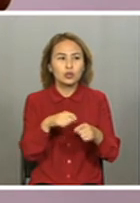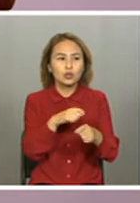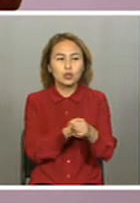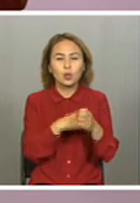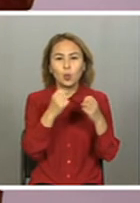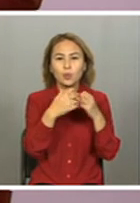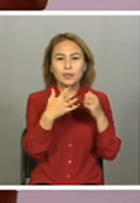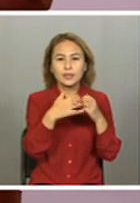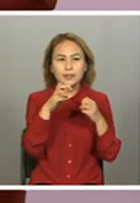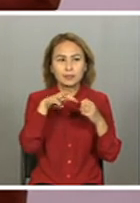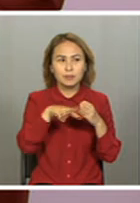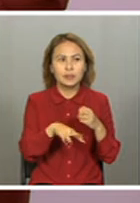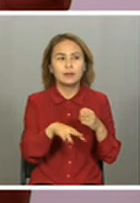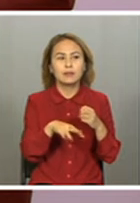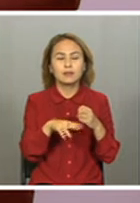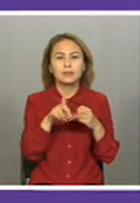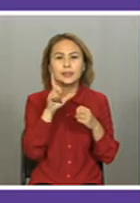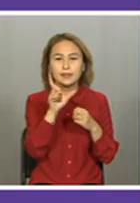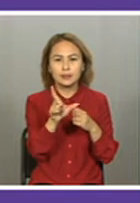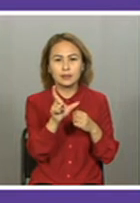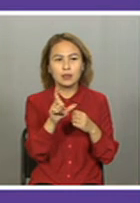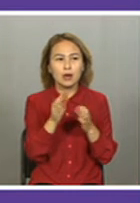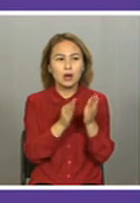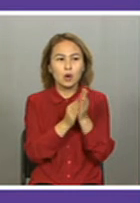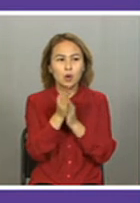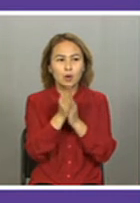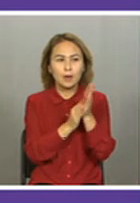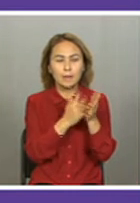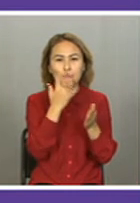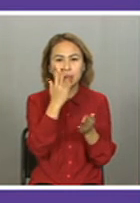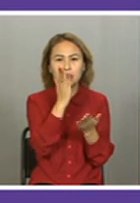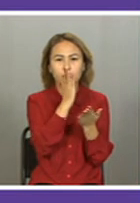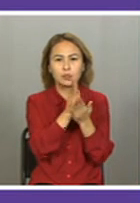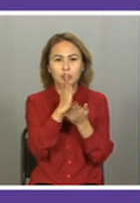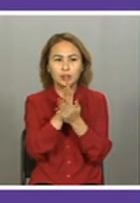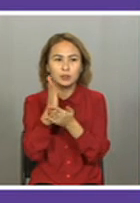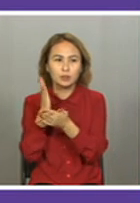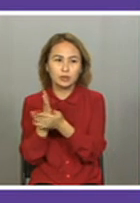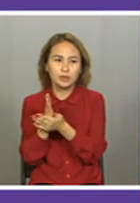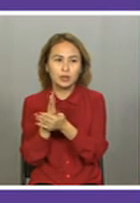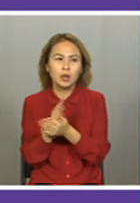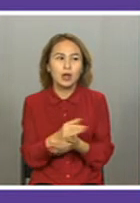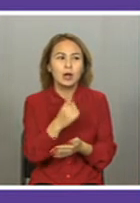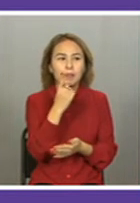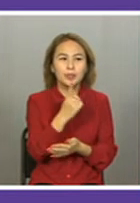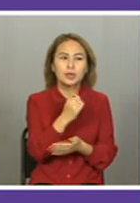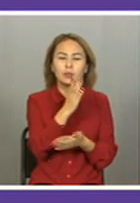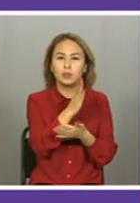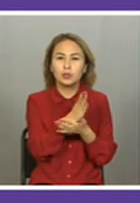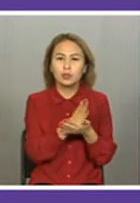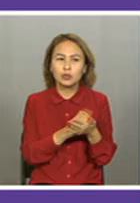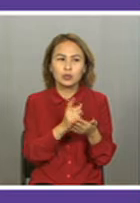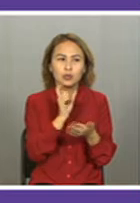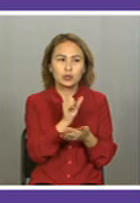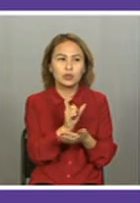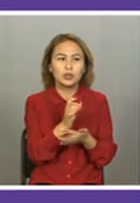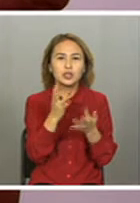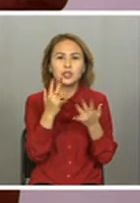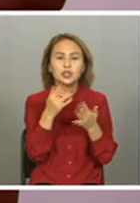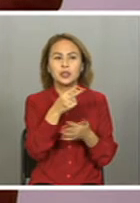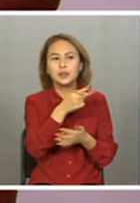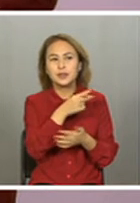Ұзындығы 15 сантиметр қияр 5 бөлікке бөлінді. Бір бөлігінің ұзындығы нешеге